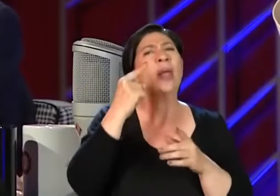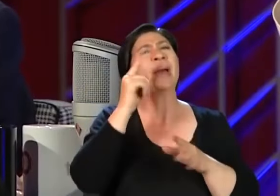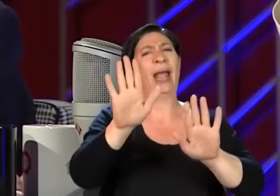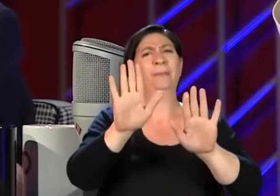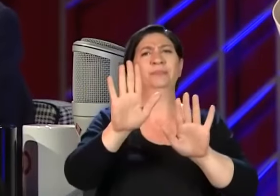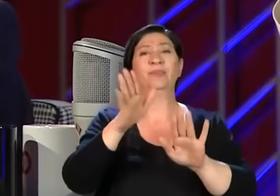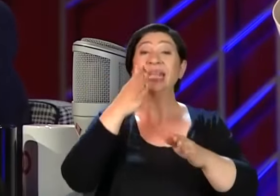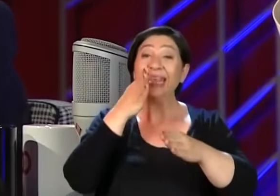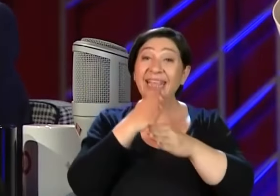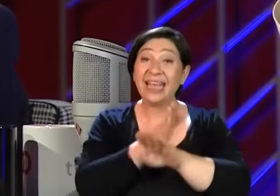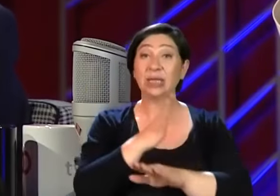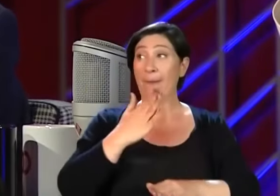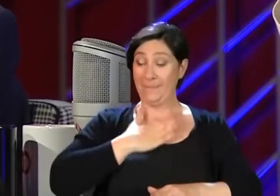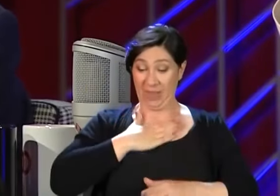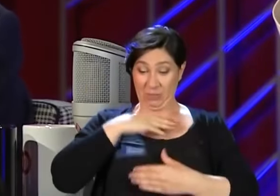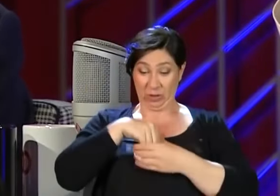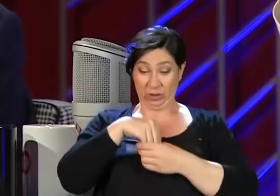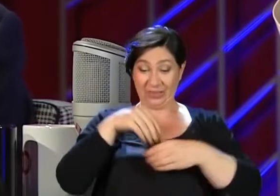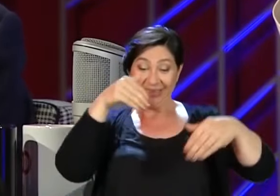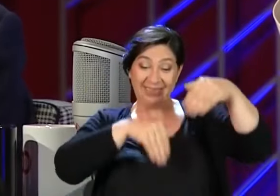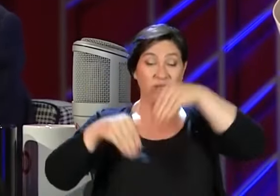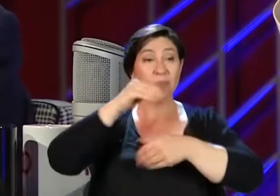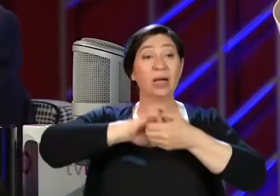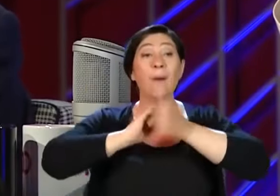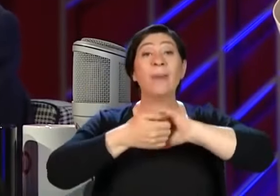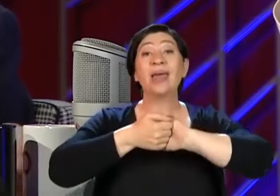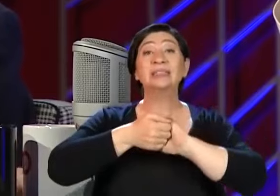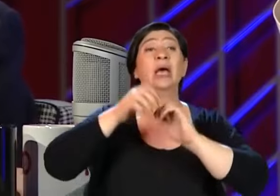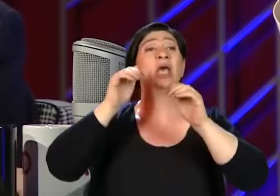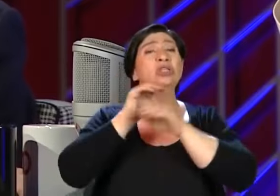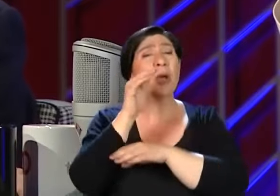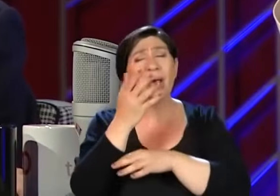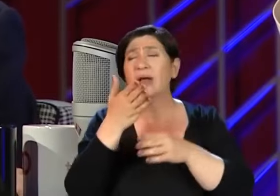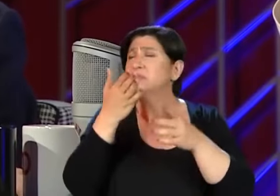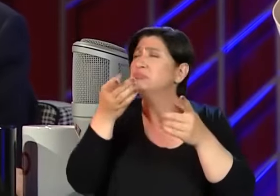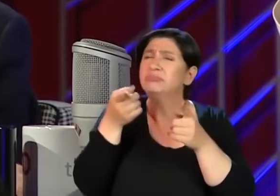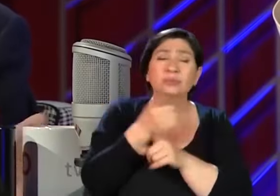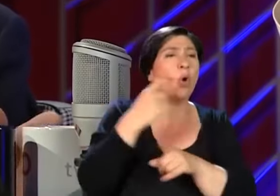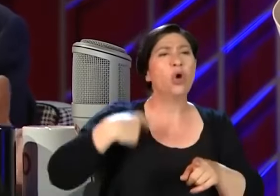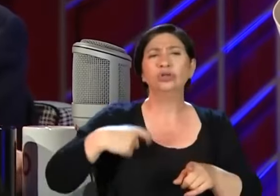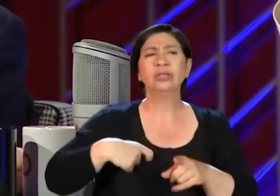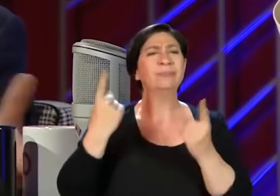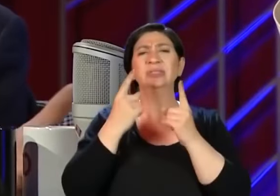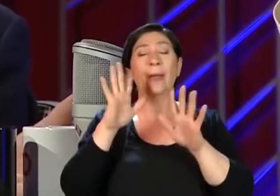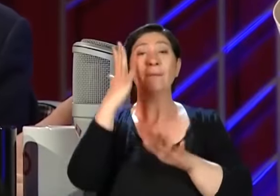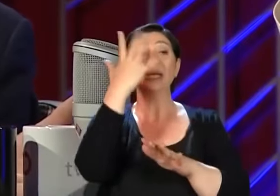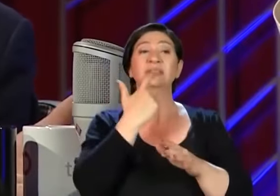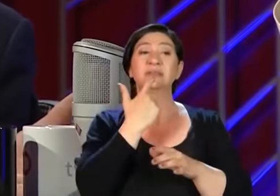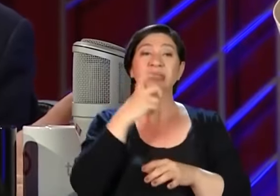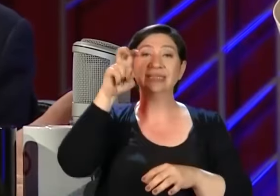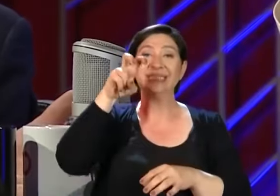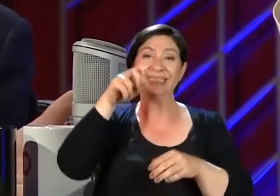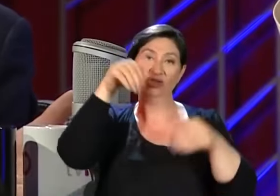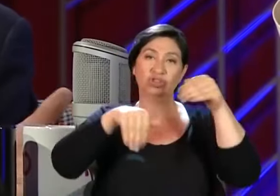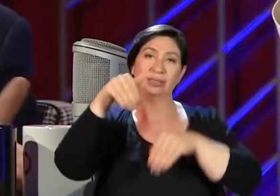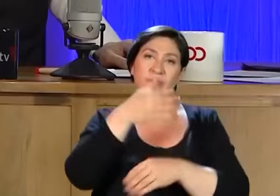Bu gerçekten benim için bir daha seçim kampanyası yaşamak vesaire çok özel bir durum değil. Zira 5 yılda 8. seçim